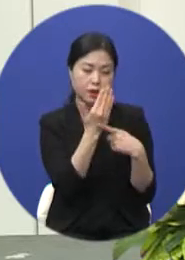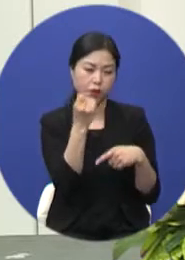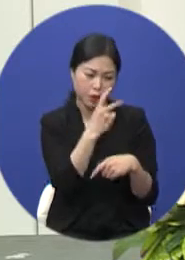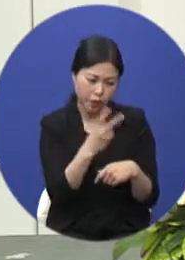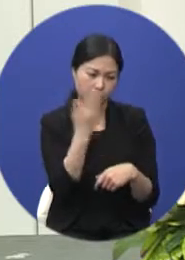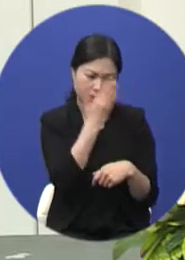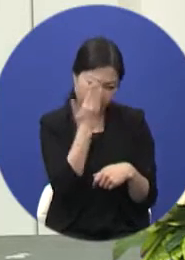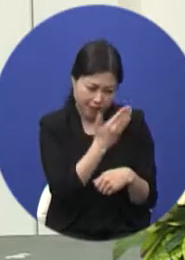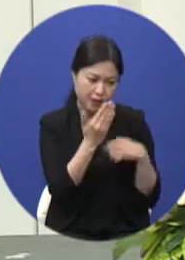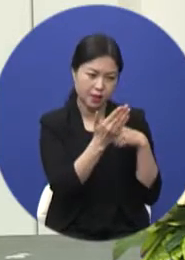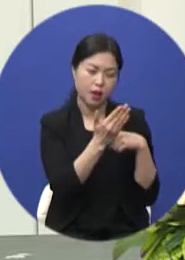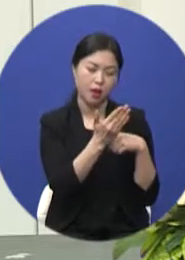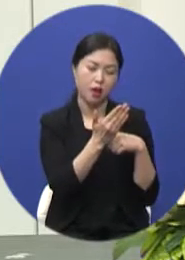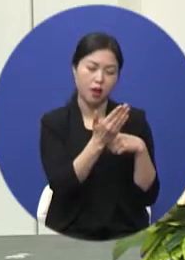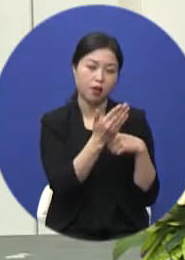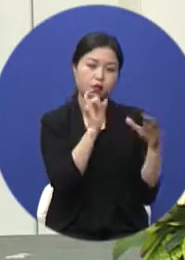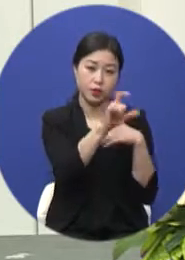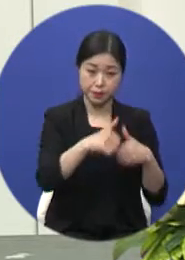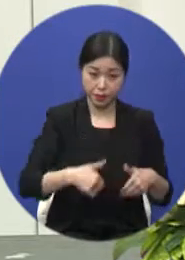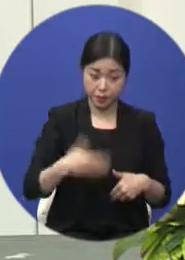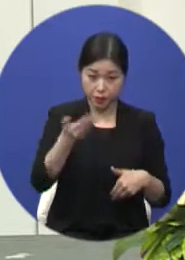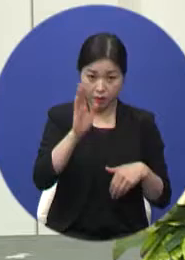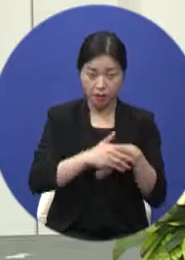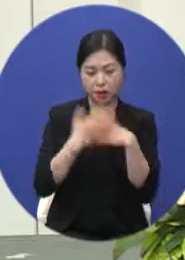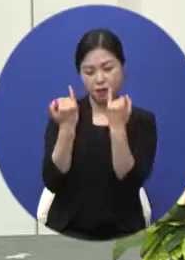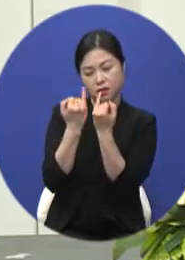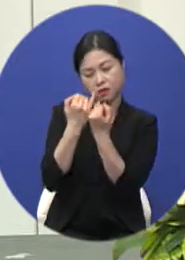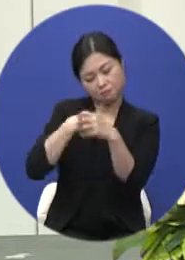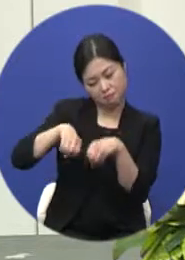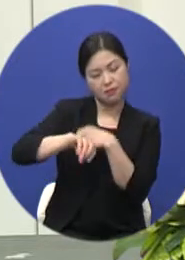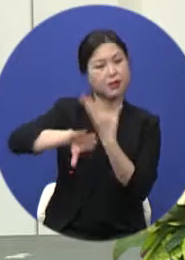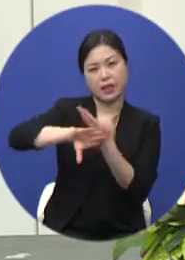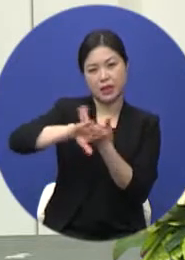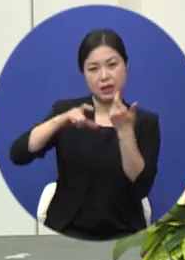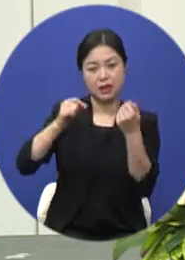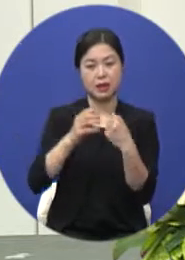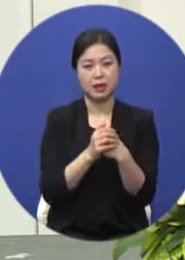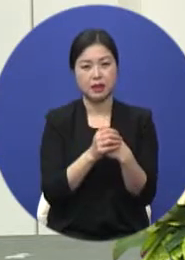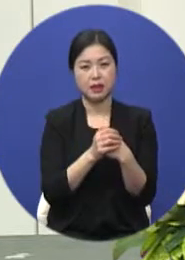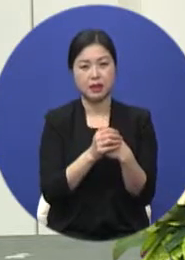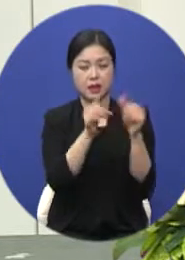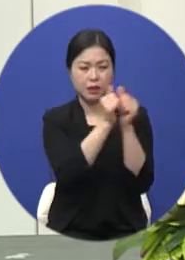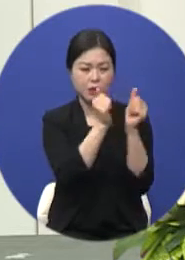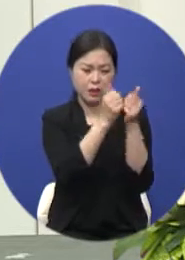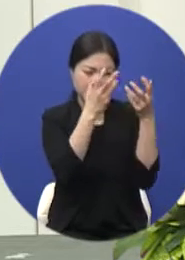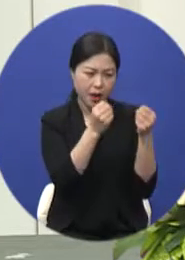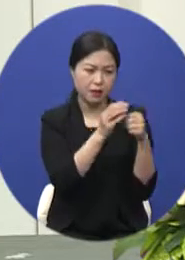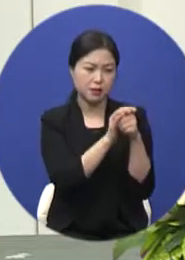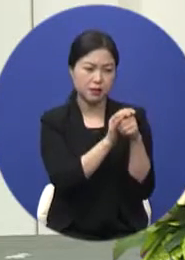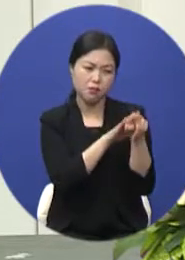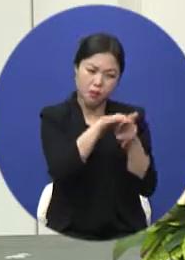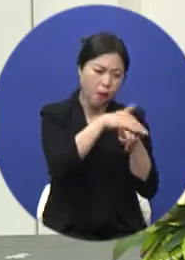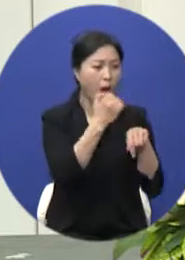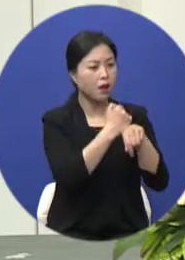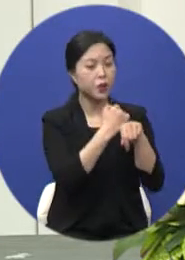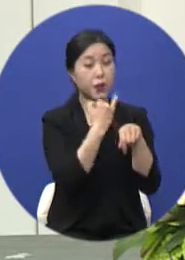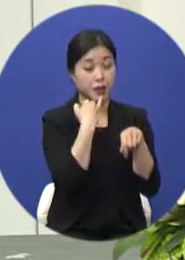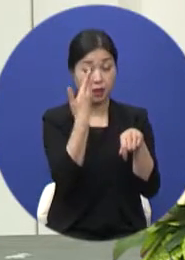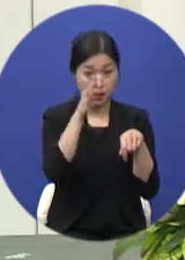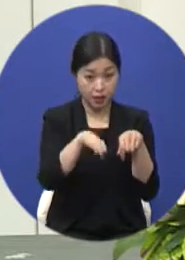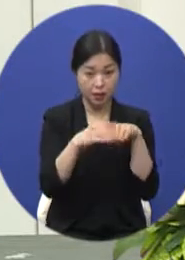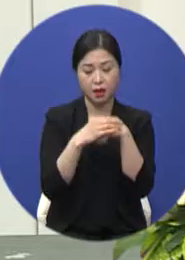뭐 하는 게 중요한데 괜찮죠. 예. 여자들은 또 다르답니다. 이게 남자는 뭐, 아무리 많이 씻어도 별 문제가 안 되지만 우리가 이제 뭐 의학적인